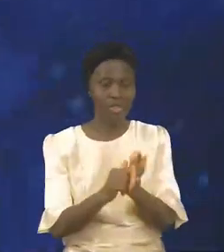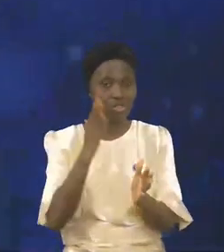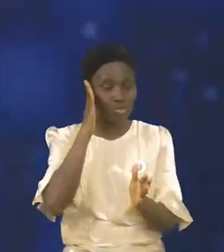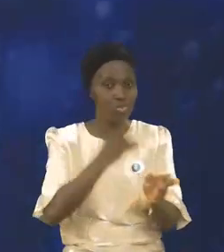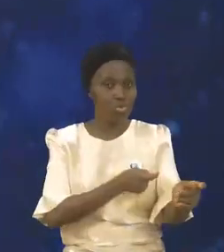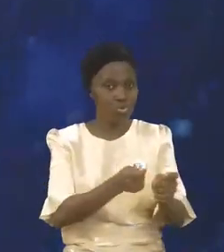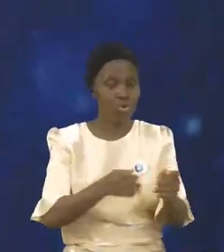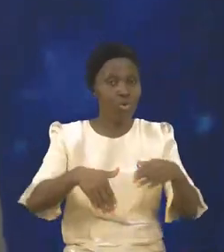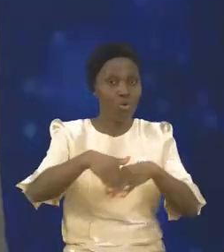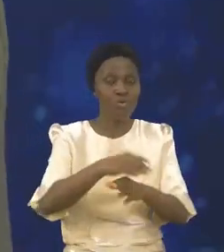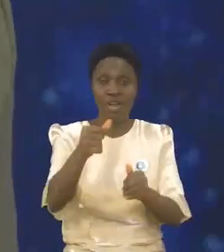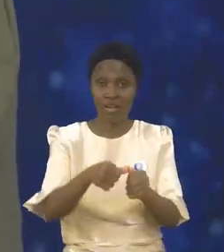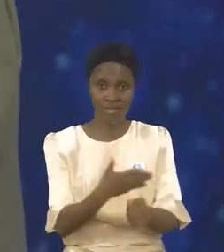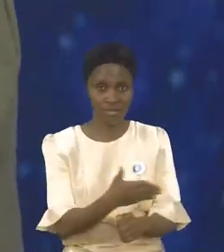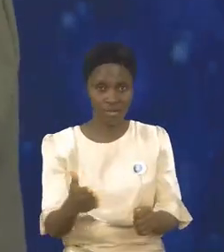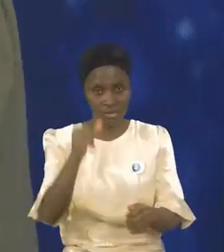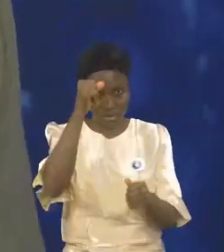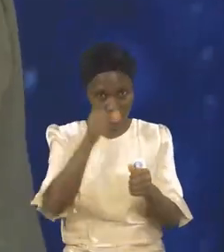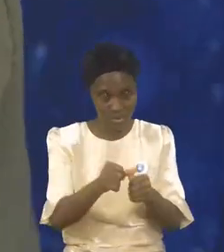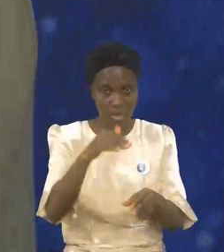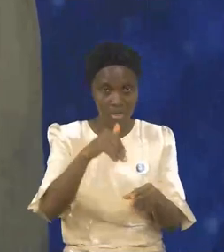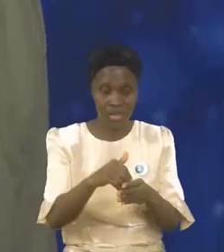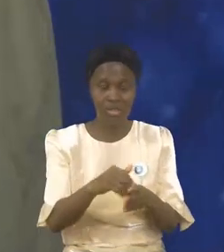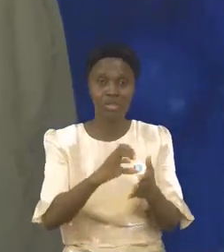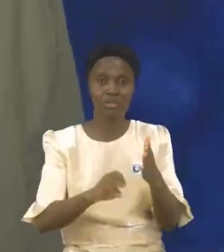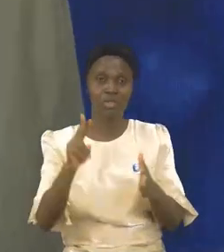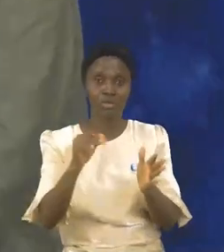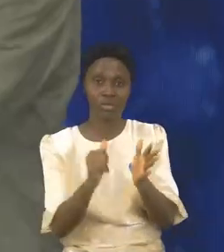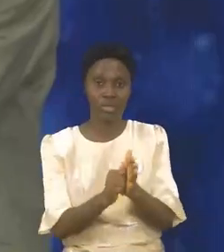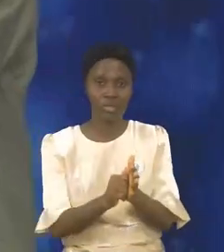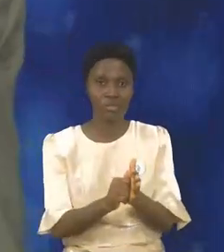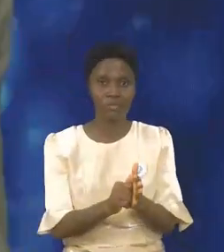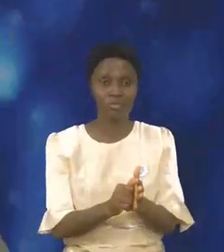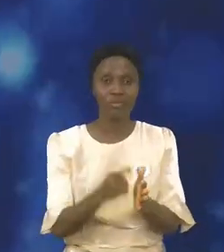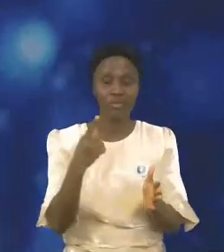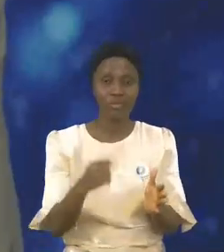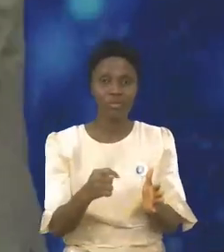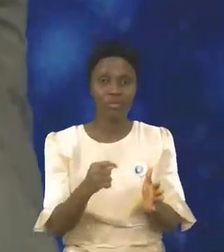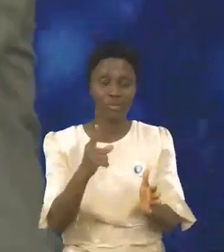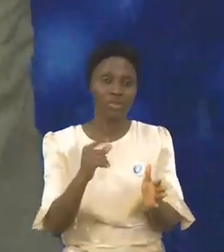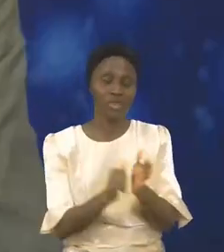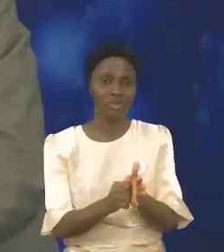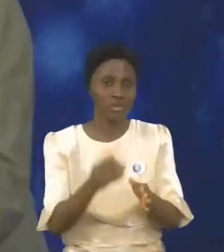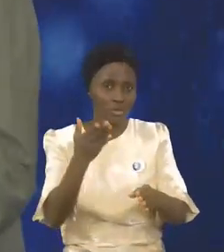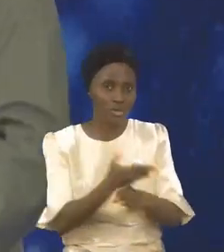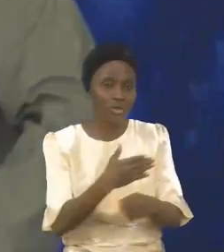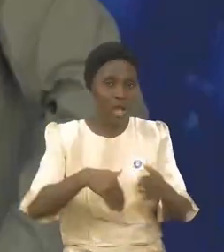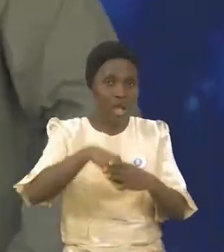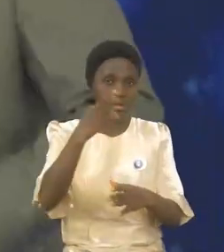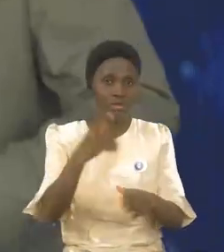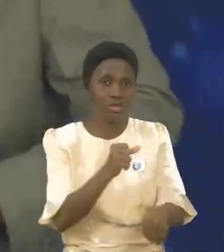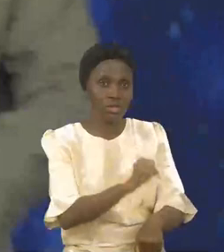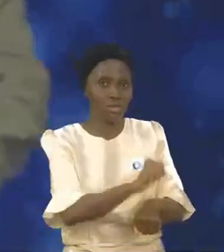notre Christ, notre Sauveur, notre Rédempteur, celui qui viendra régner sur terre. Rappelez-vous, chapitre 2, c'est la